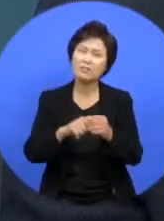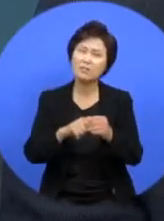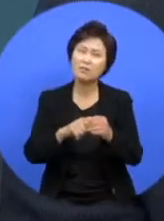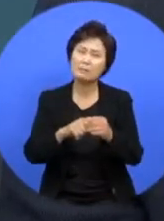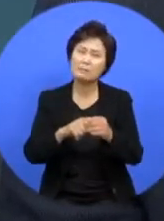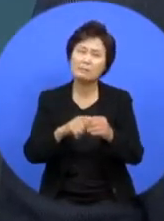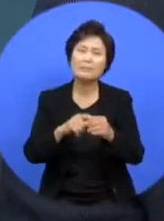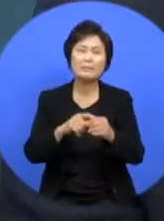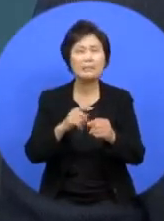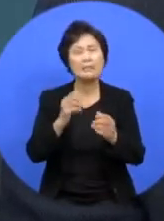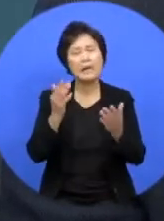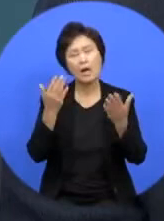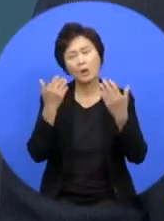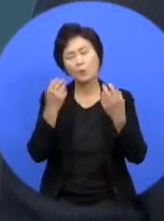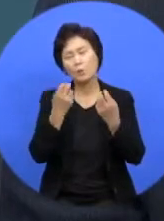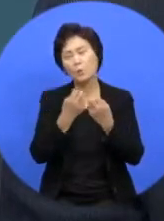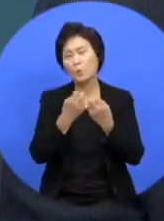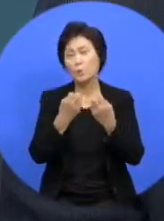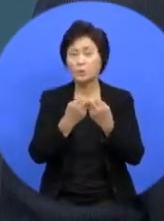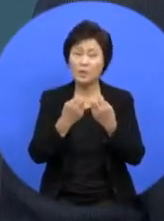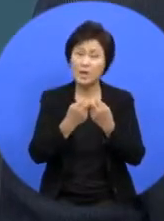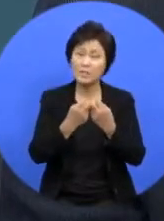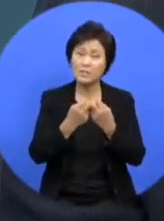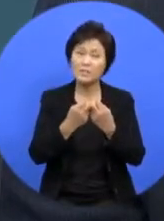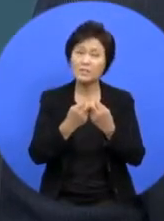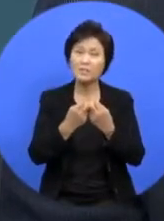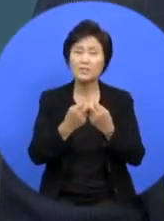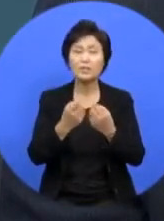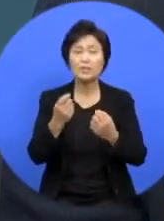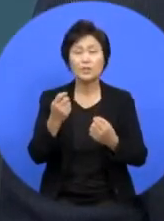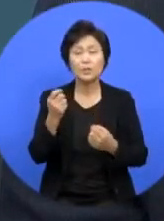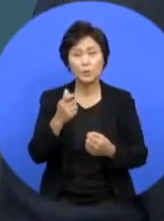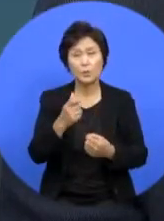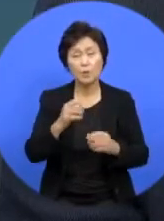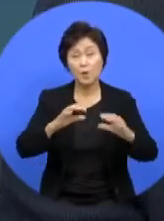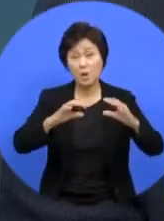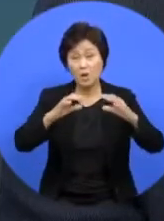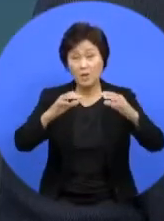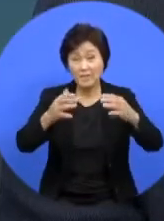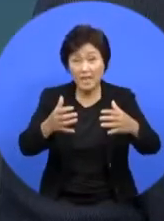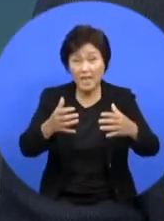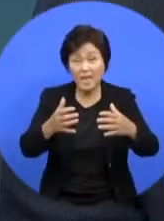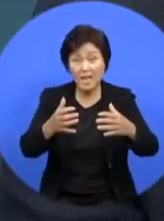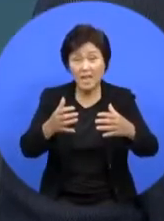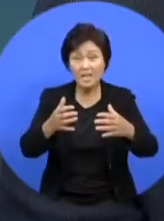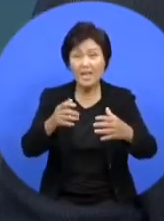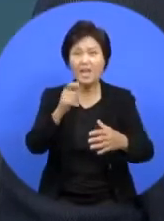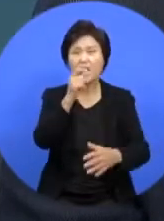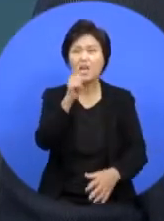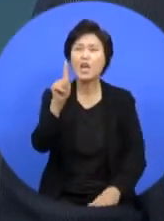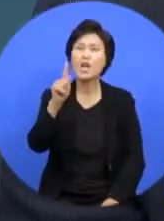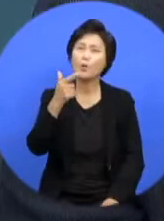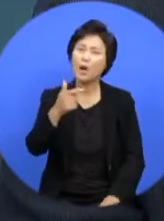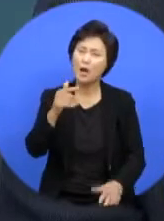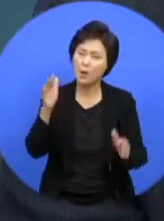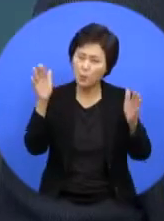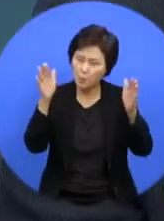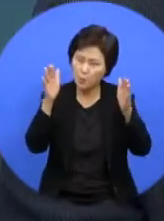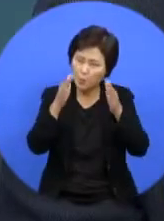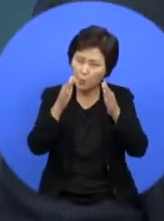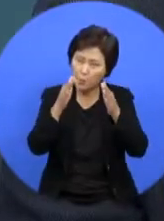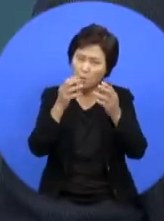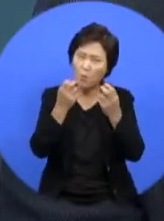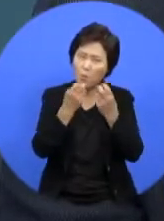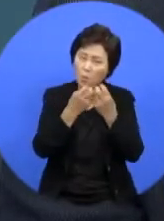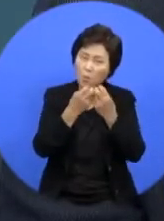또 소규모이다 보니까 아, 내 세계관이 좀 좁아지면 어떡하지? 이런 부분에서 많은 걱정이 있었는데